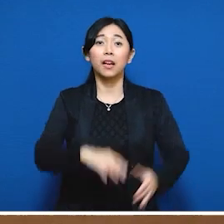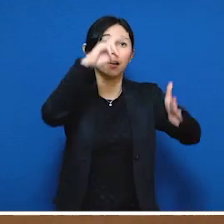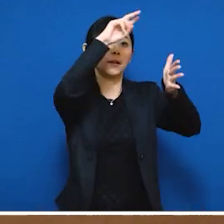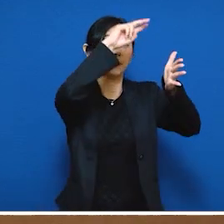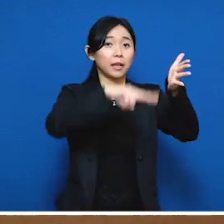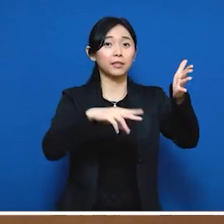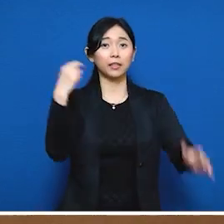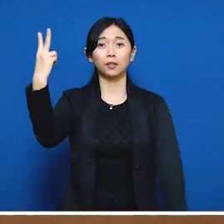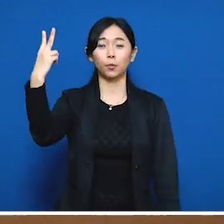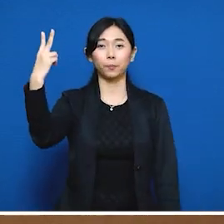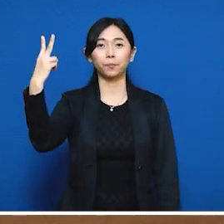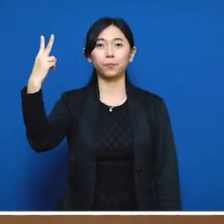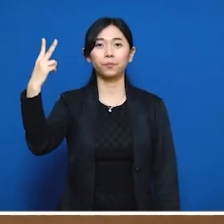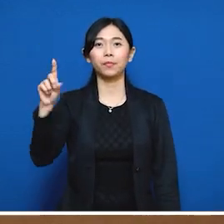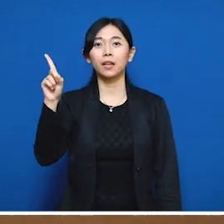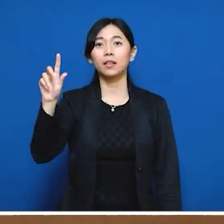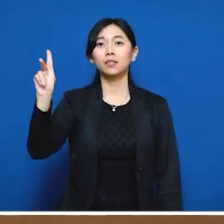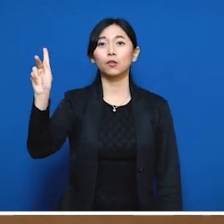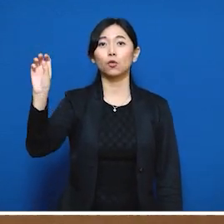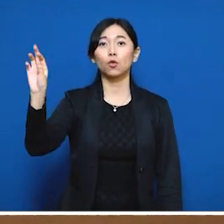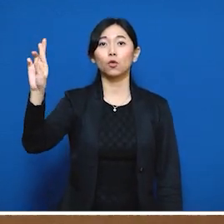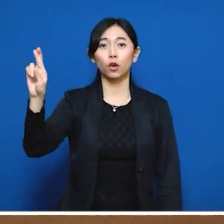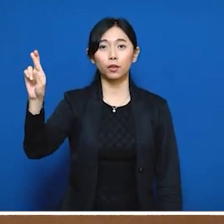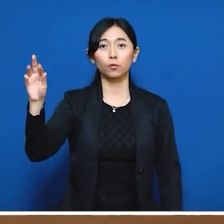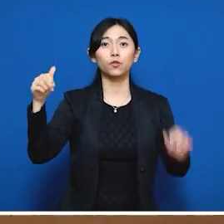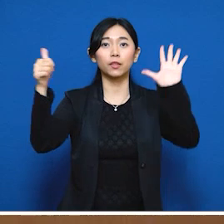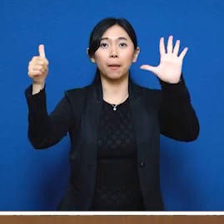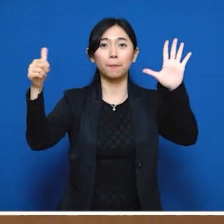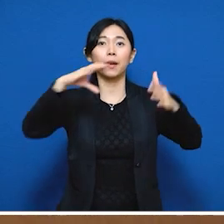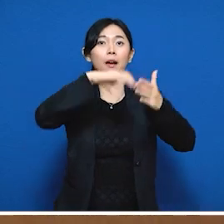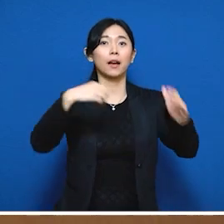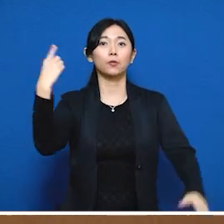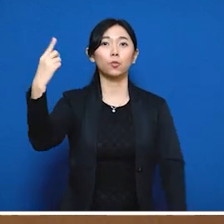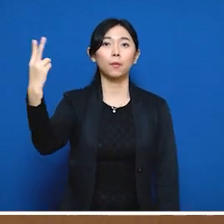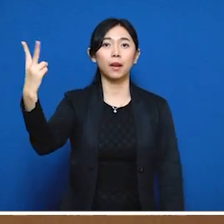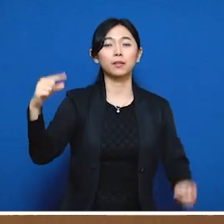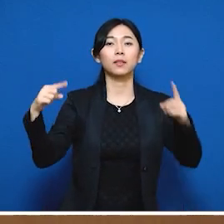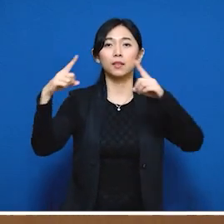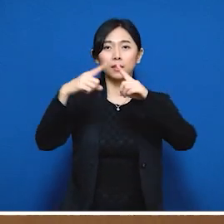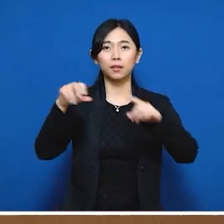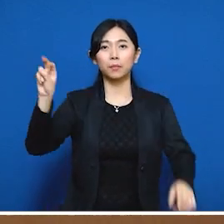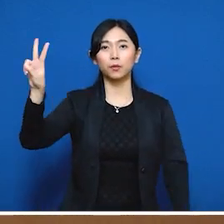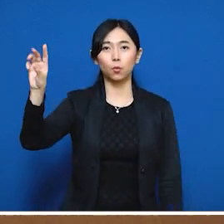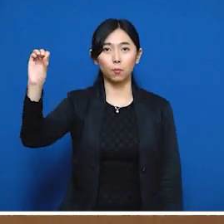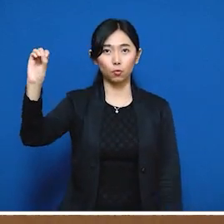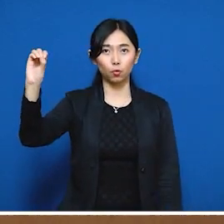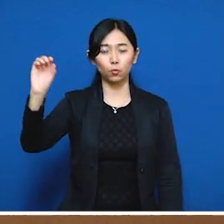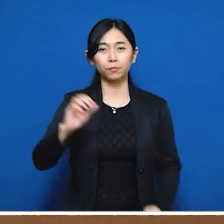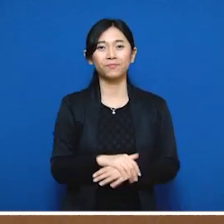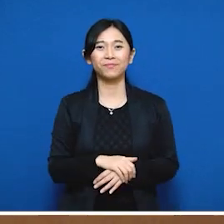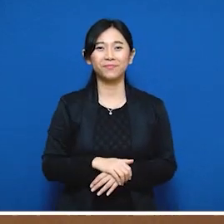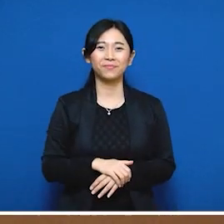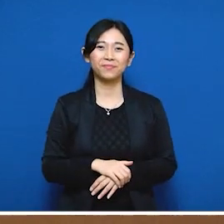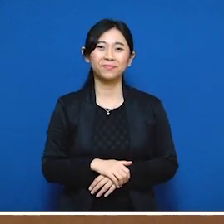Bacaan kedua, dari 1 Korintus pasal 6 ayat 12 sampai 20.